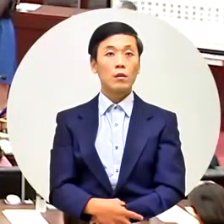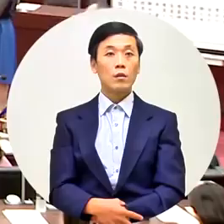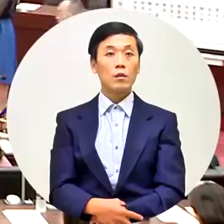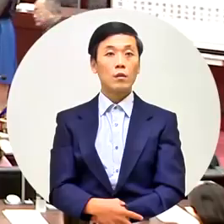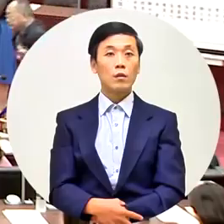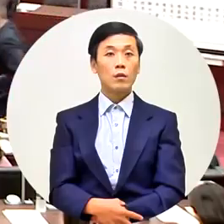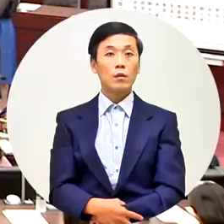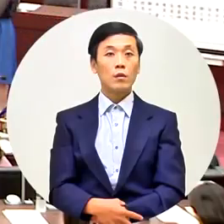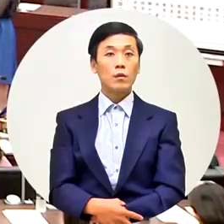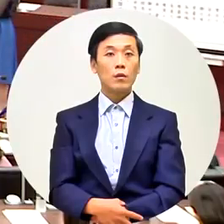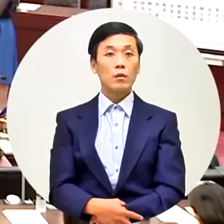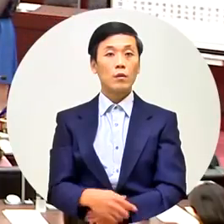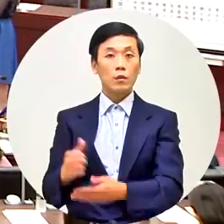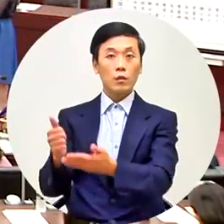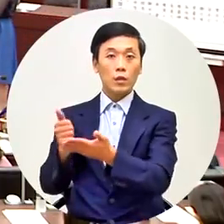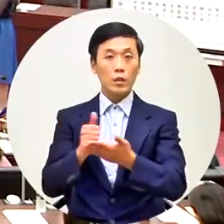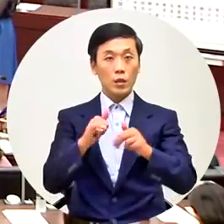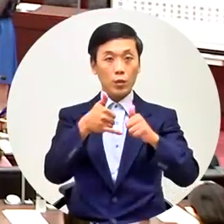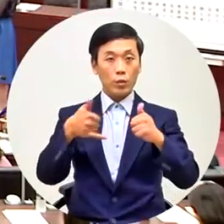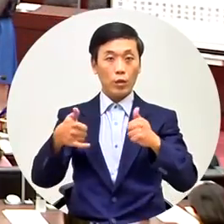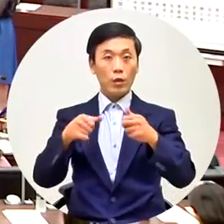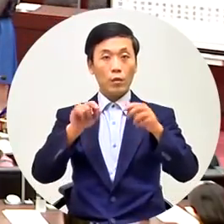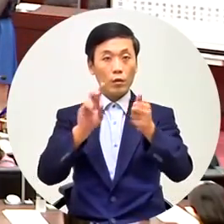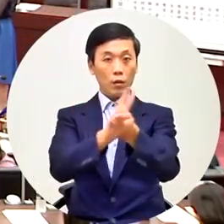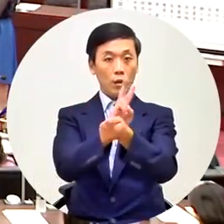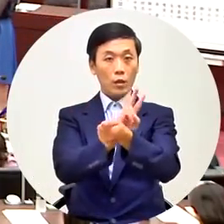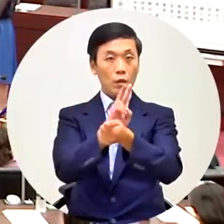请林富宝议员领取选票。